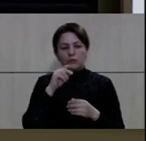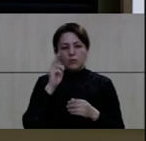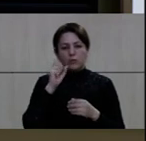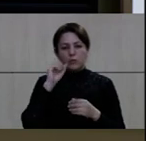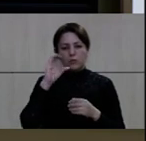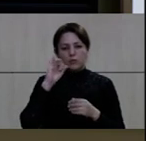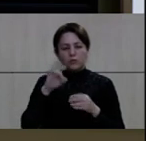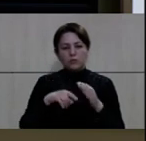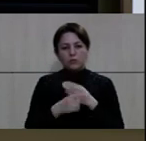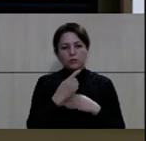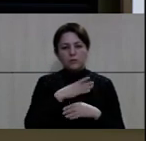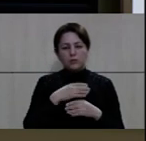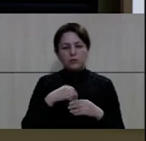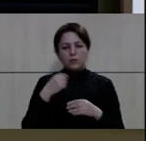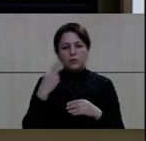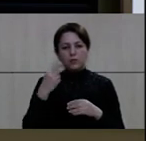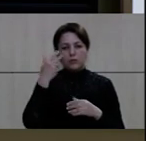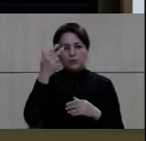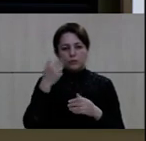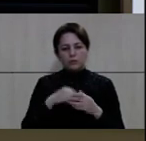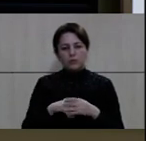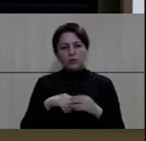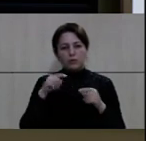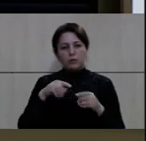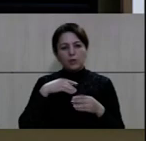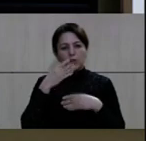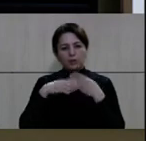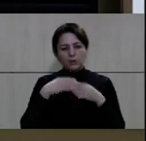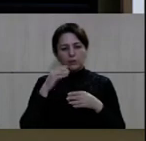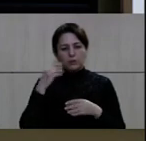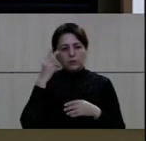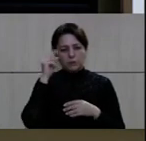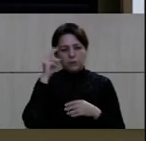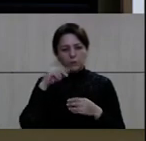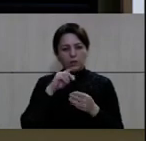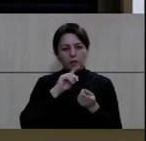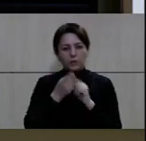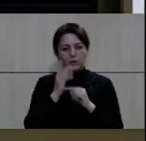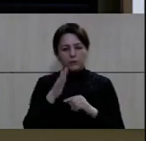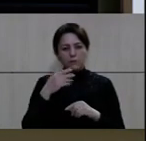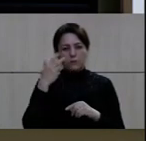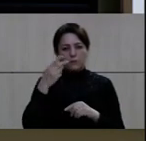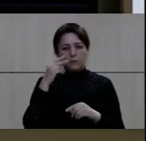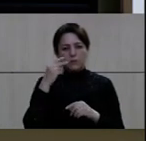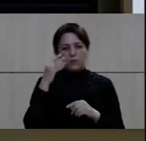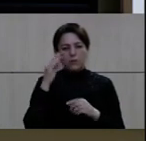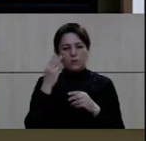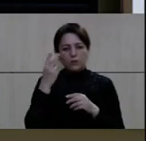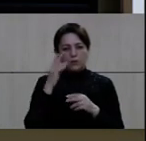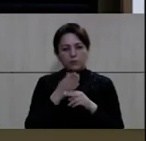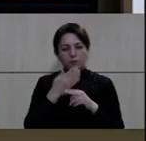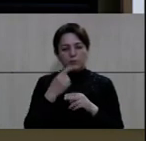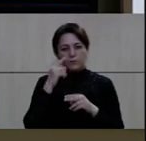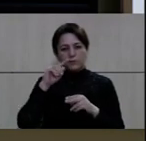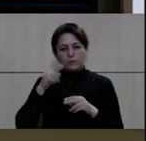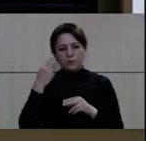qoldi. Ya'ni 2 dan 3. Endi buni aralash songa aylantiramiz. 3 ni 2 ga bo'lsak 1/2 dan